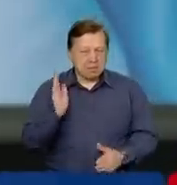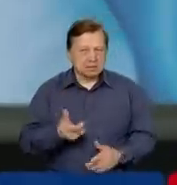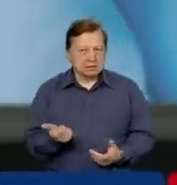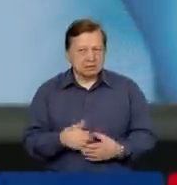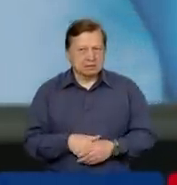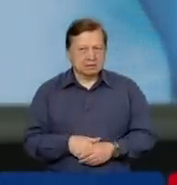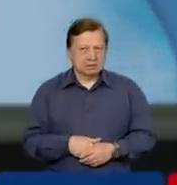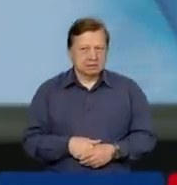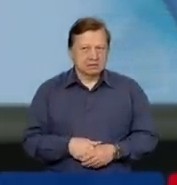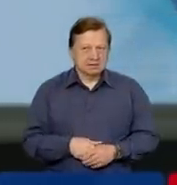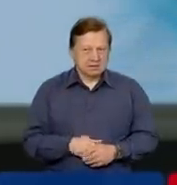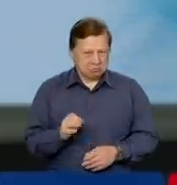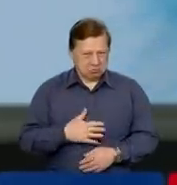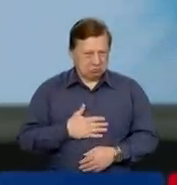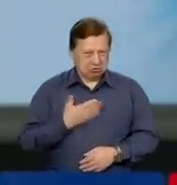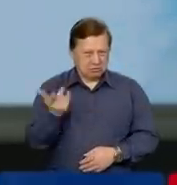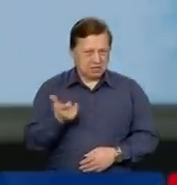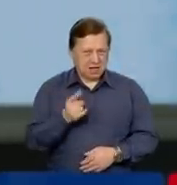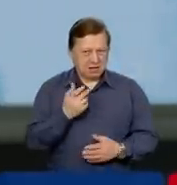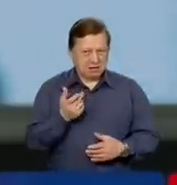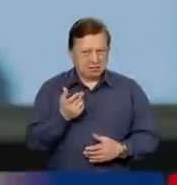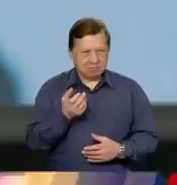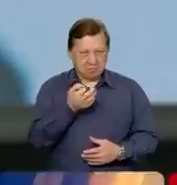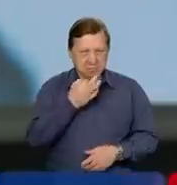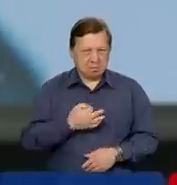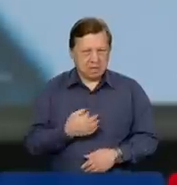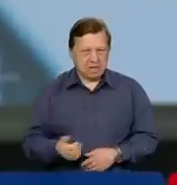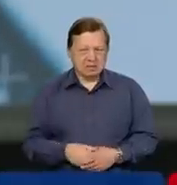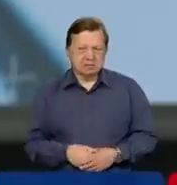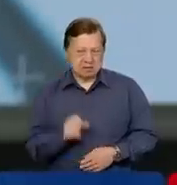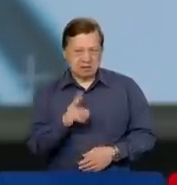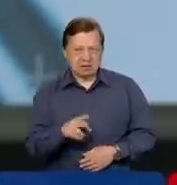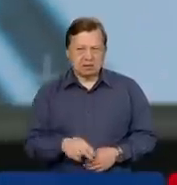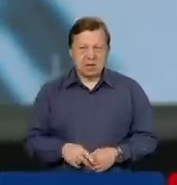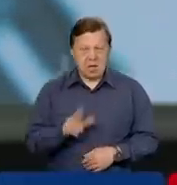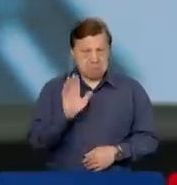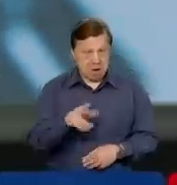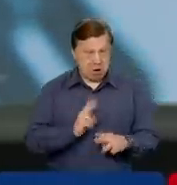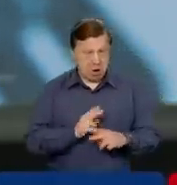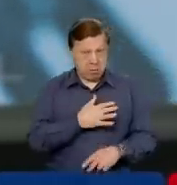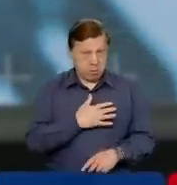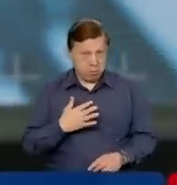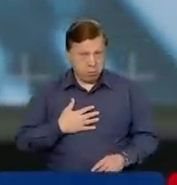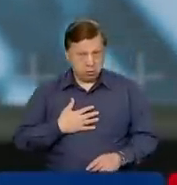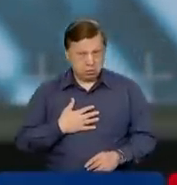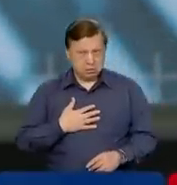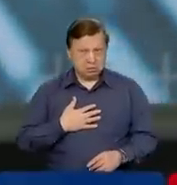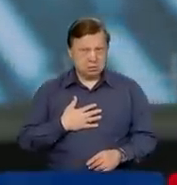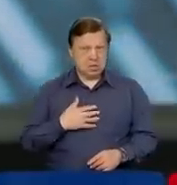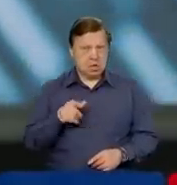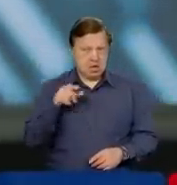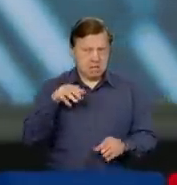była dosyć dziwna teoria. Raczej tak. I osoba z chorobą płuc, która w taki